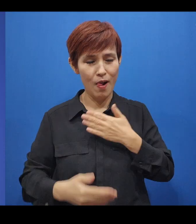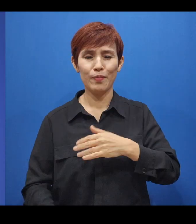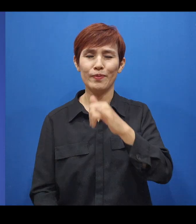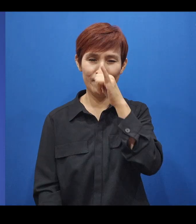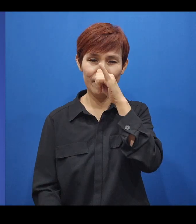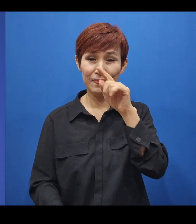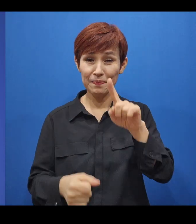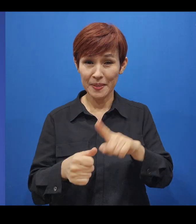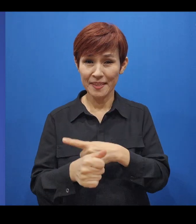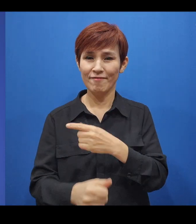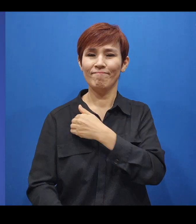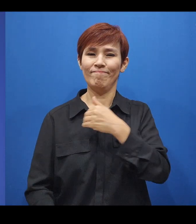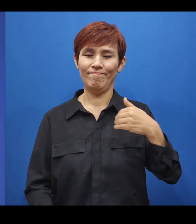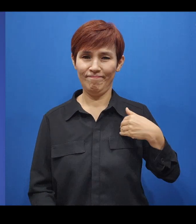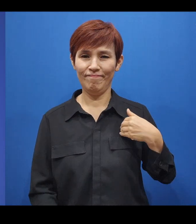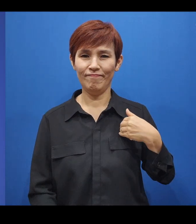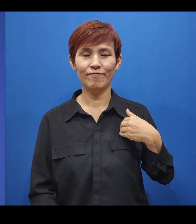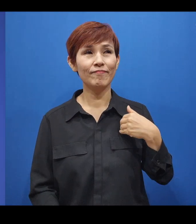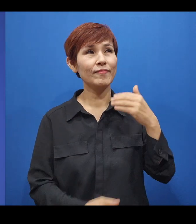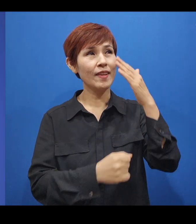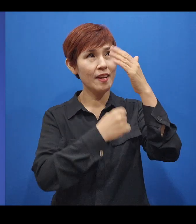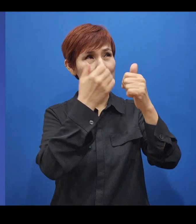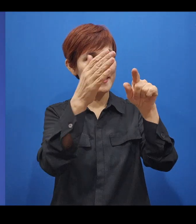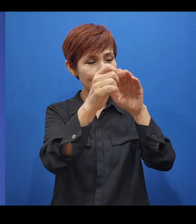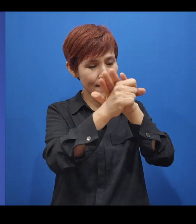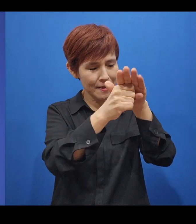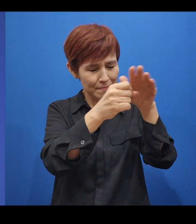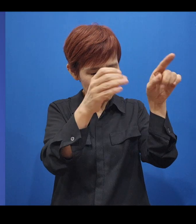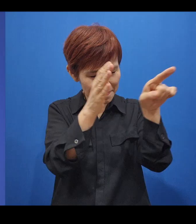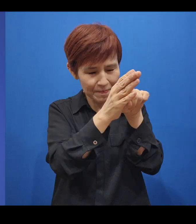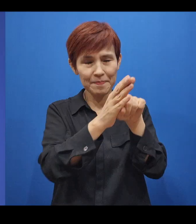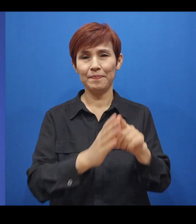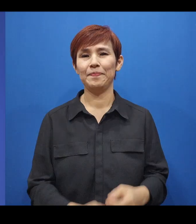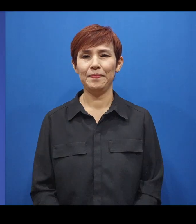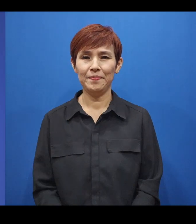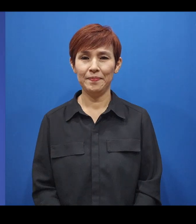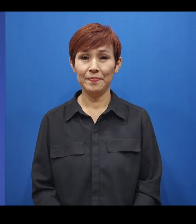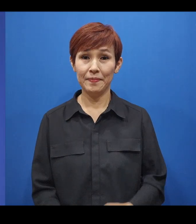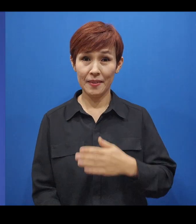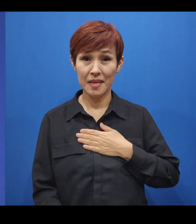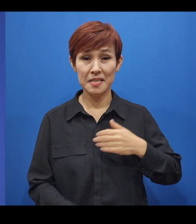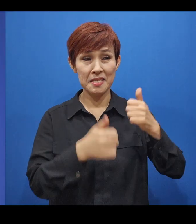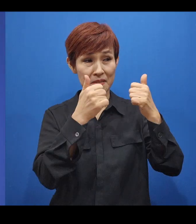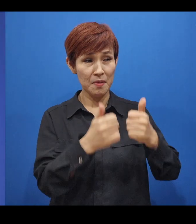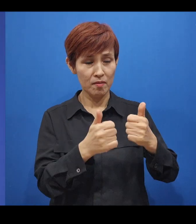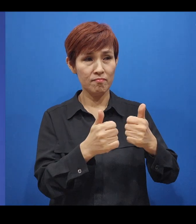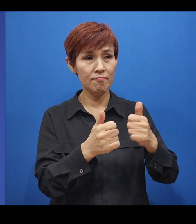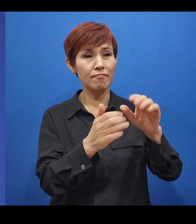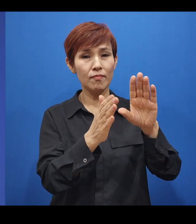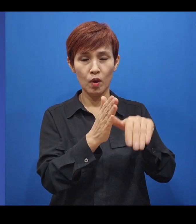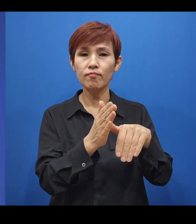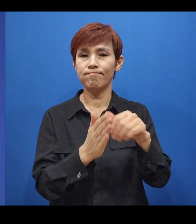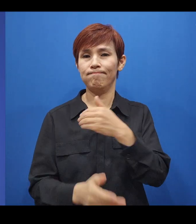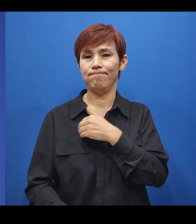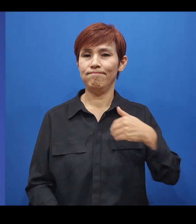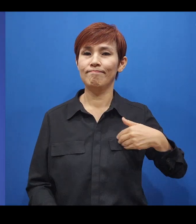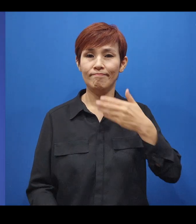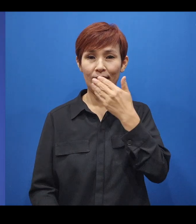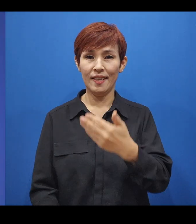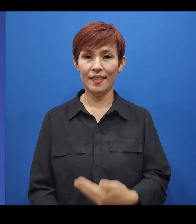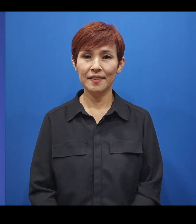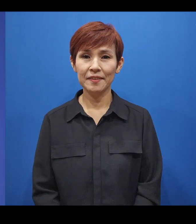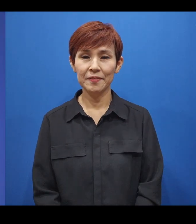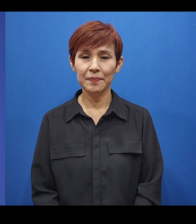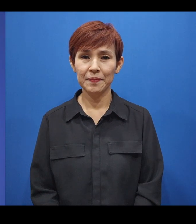알거든요. 내가 그 사랑을 믿거든요. 그래서 나는 심판대 앞에서도 담대할 수